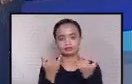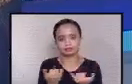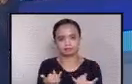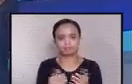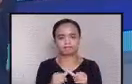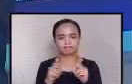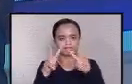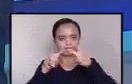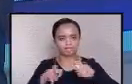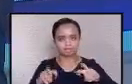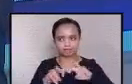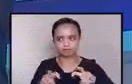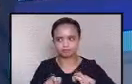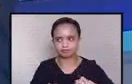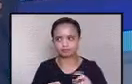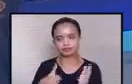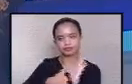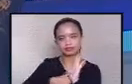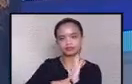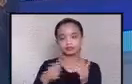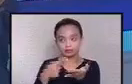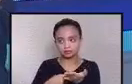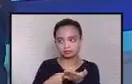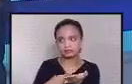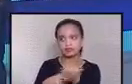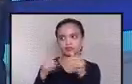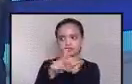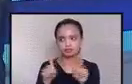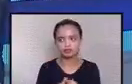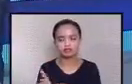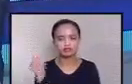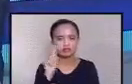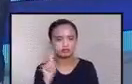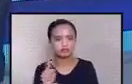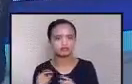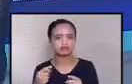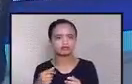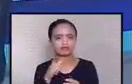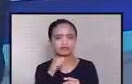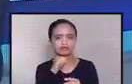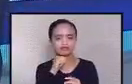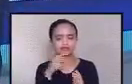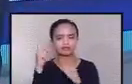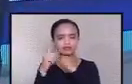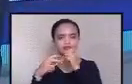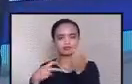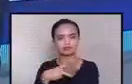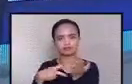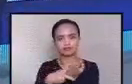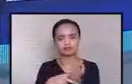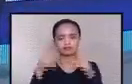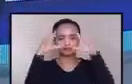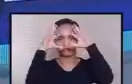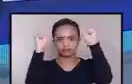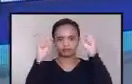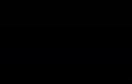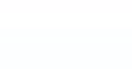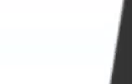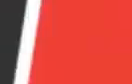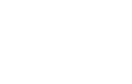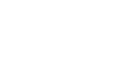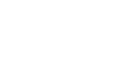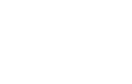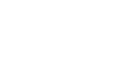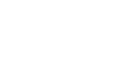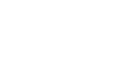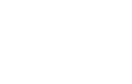itong iniimbestigahan ng COMELEC. Pag-uusapan din ang alegasyon ng dayaan sa 2016 presidential elections.